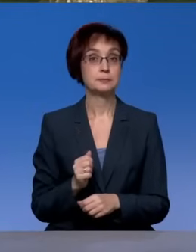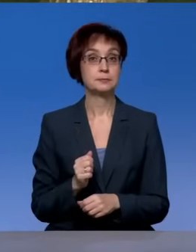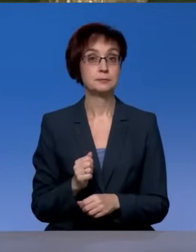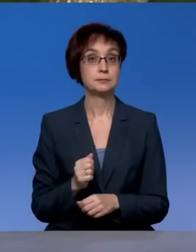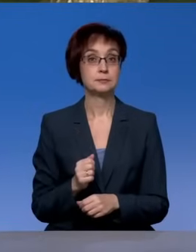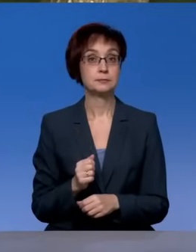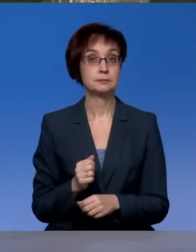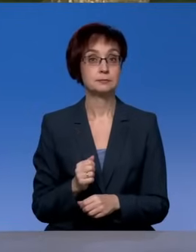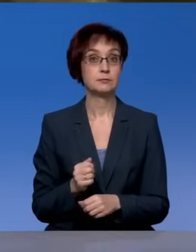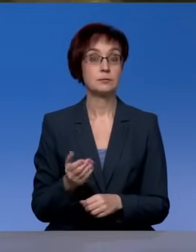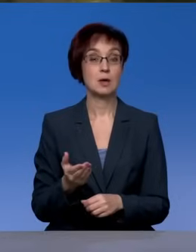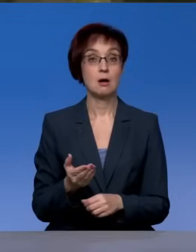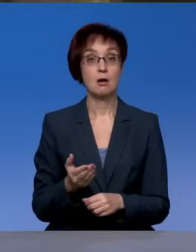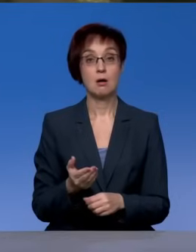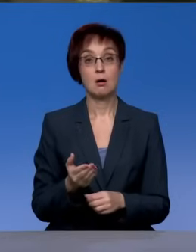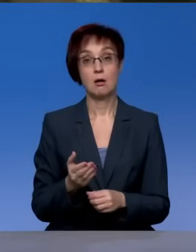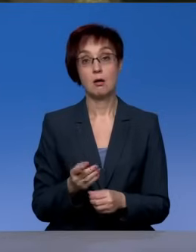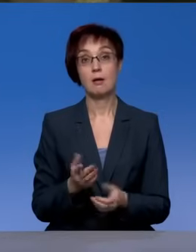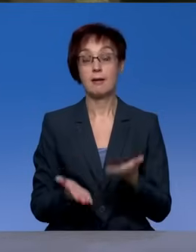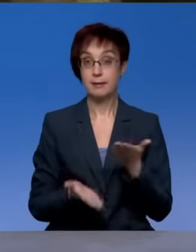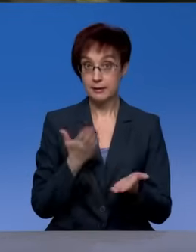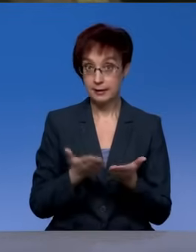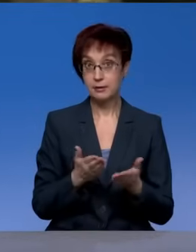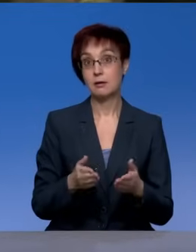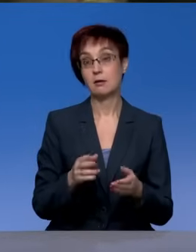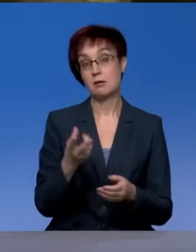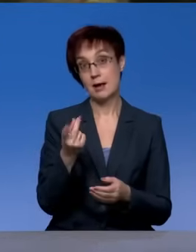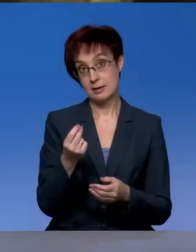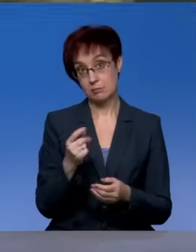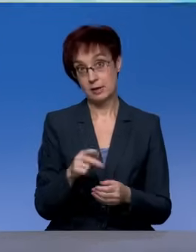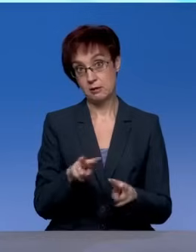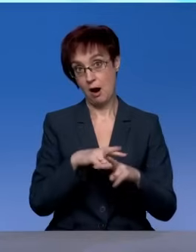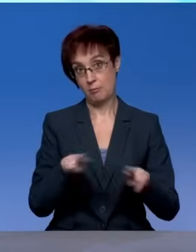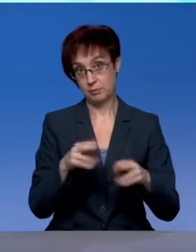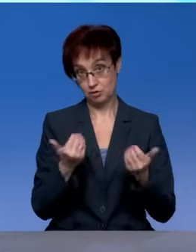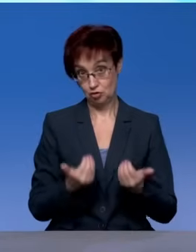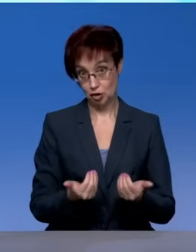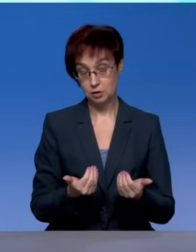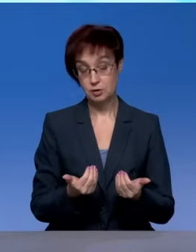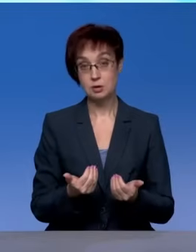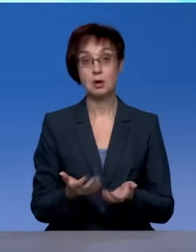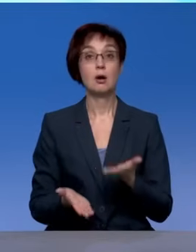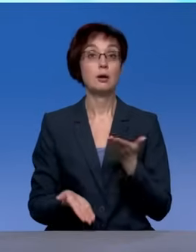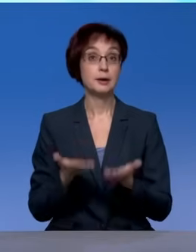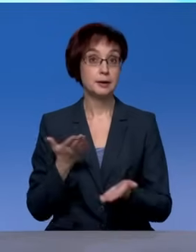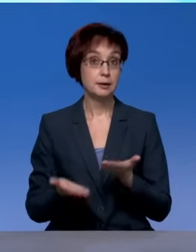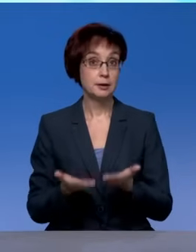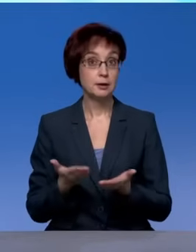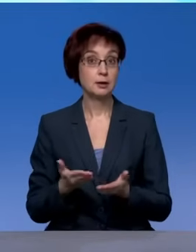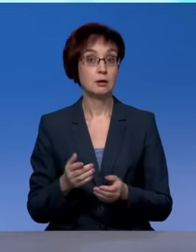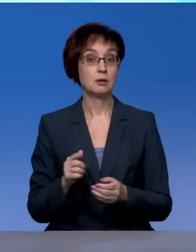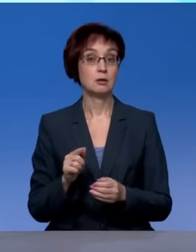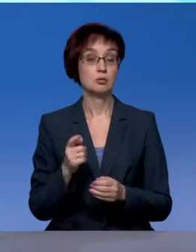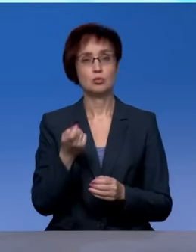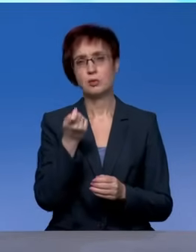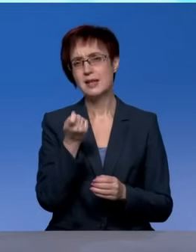констатировать либо такой же размер, что и сейчас, я говорю про реальный размер пенсии, либо в реальном выражении крайне незначительное